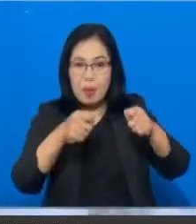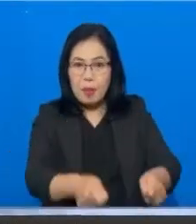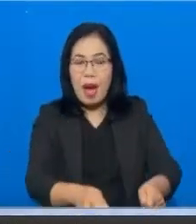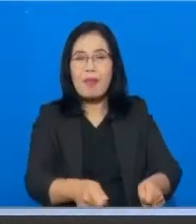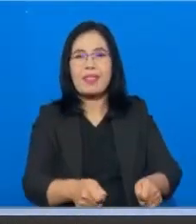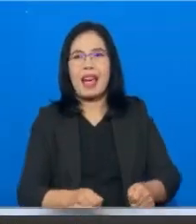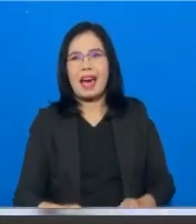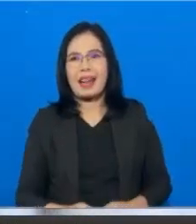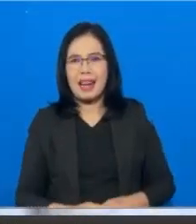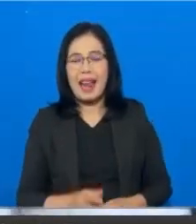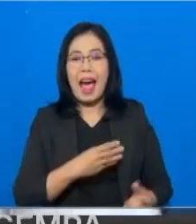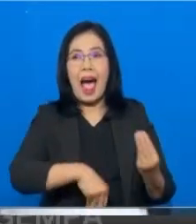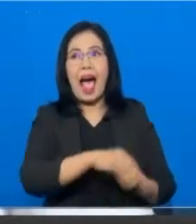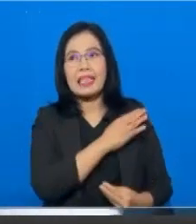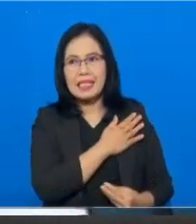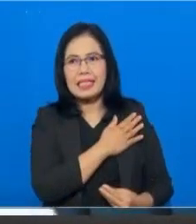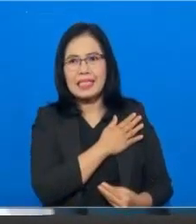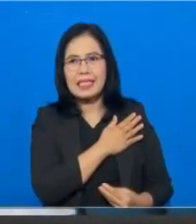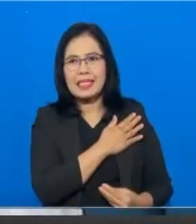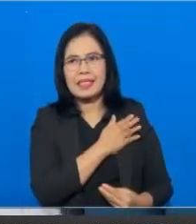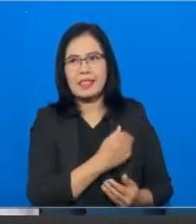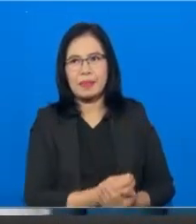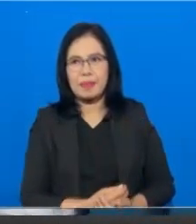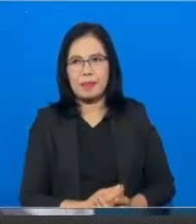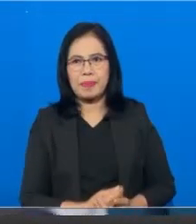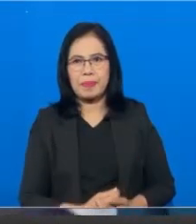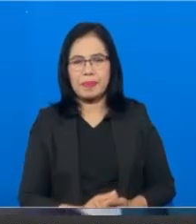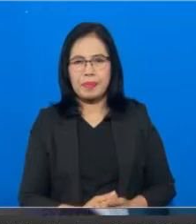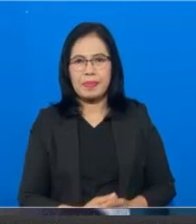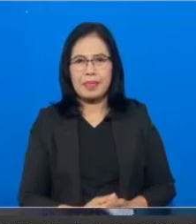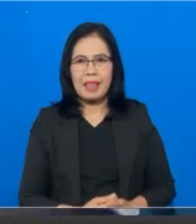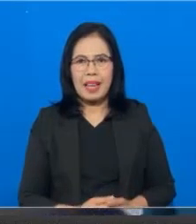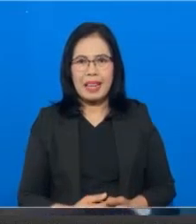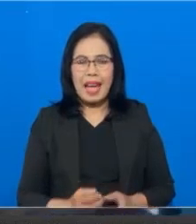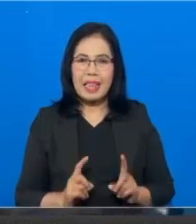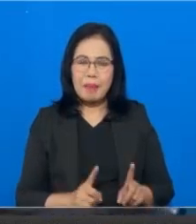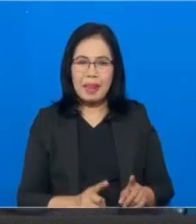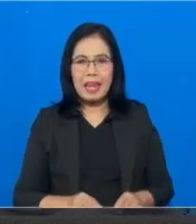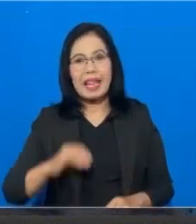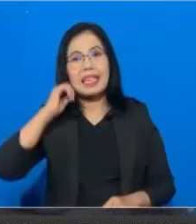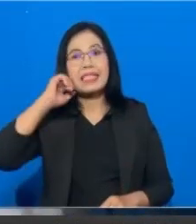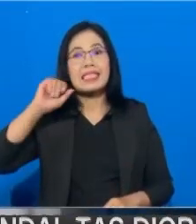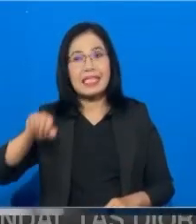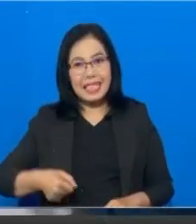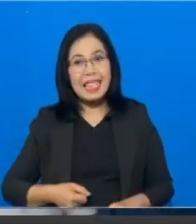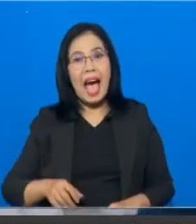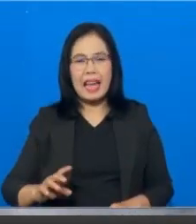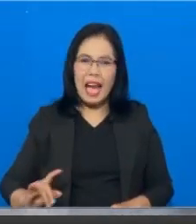Bapak dari 3 orang anak ini tidak berangkat haji seorang diri. Ia akan ditemani Sukarti, istri